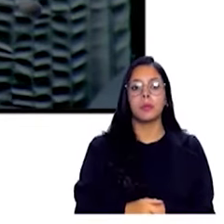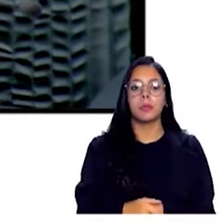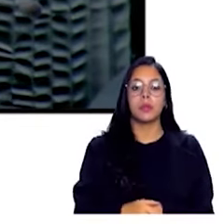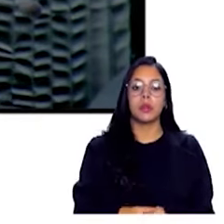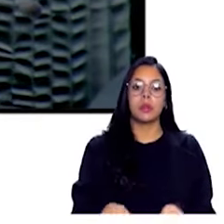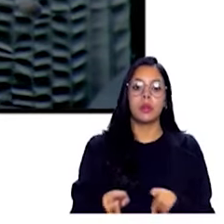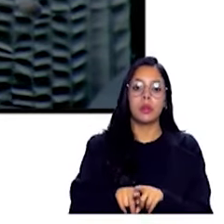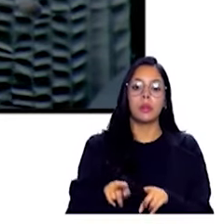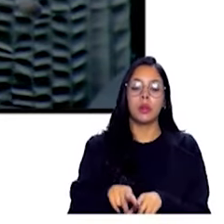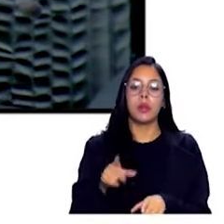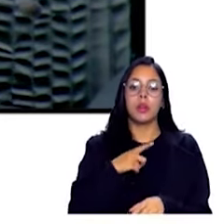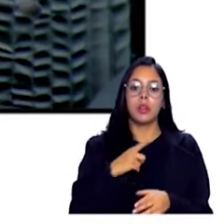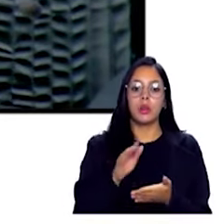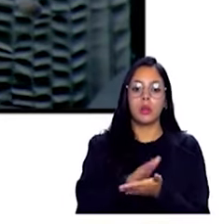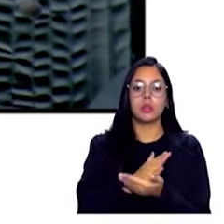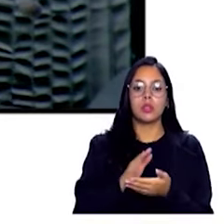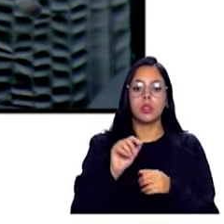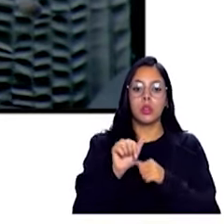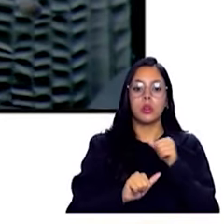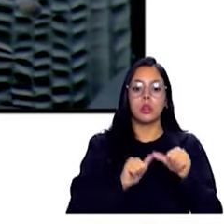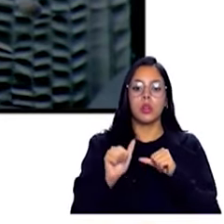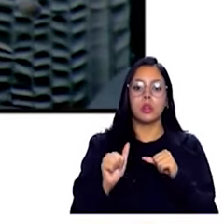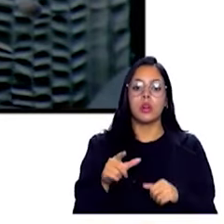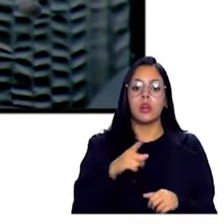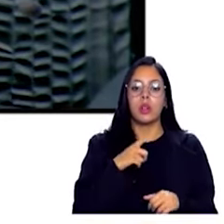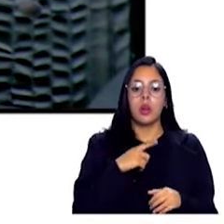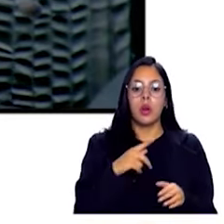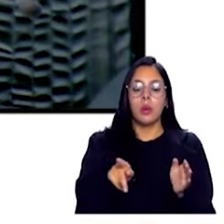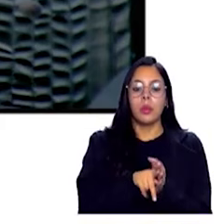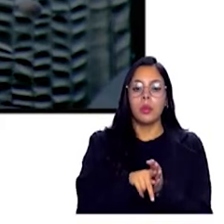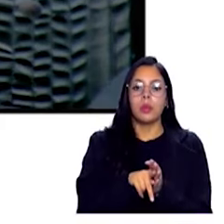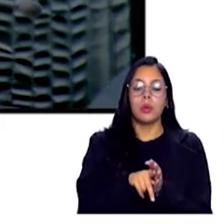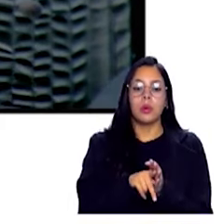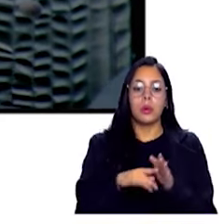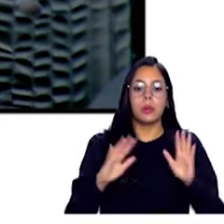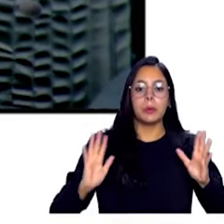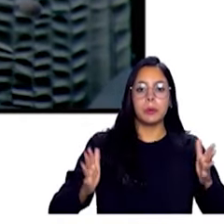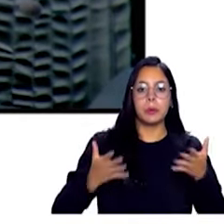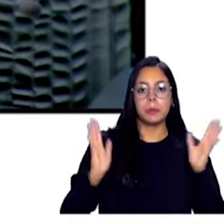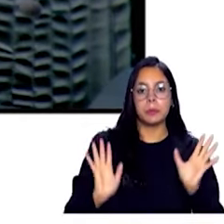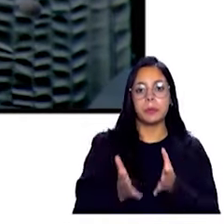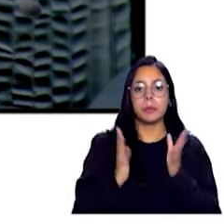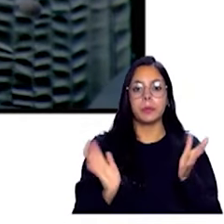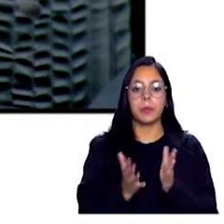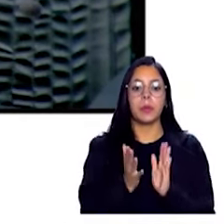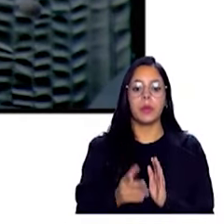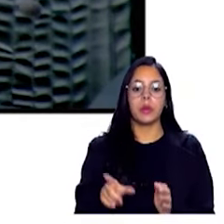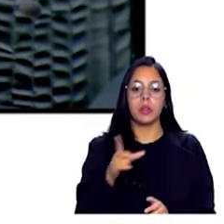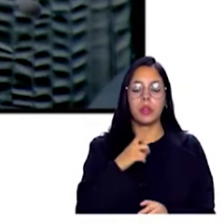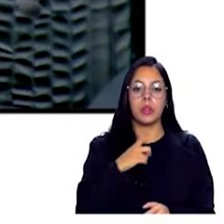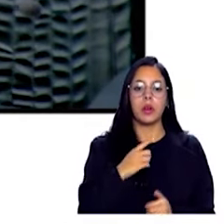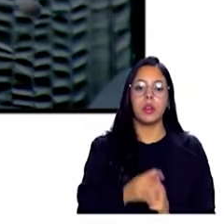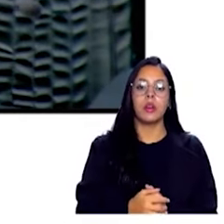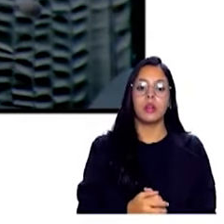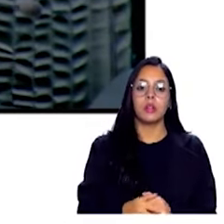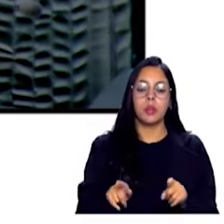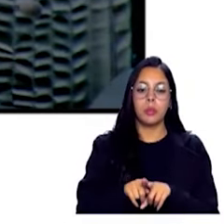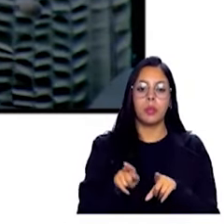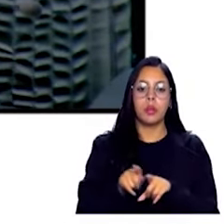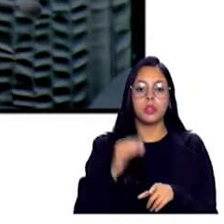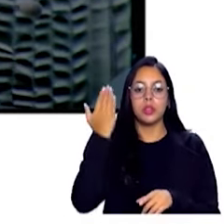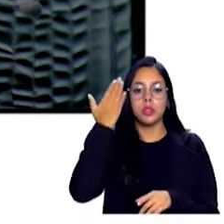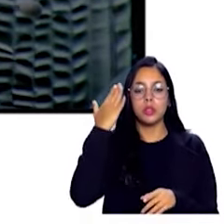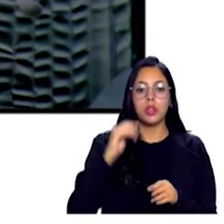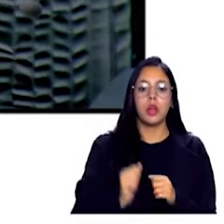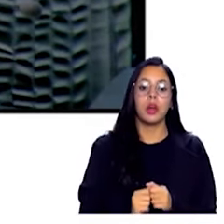sa Motivation donner à voir donner à prendre Le Sens de ces décisions